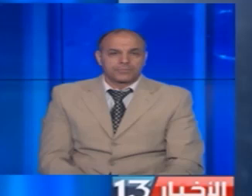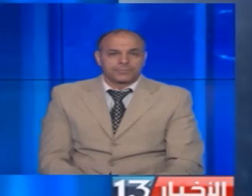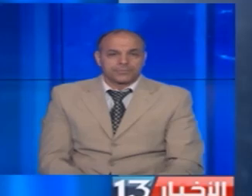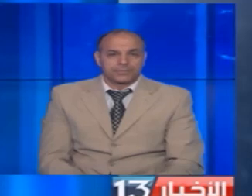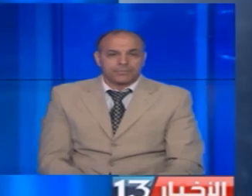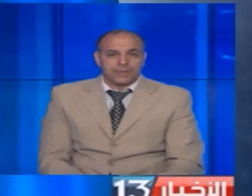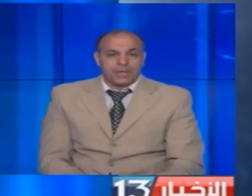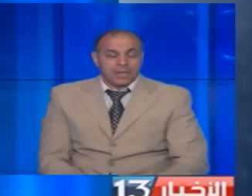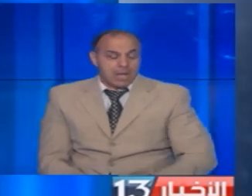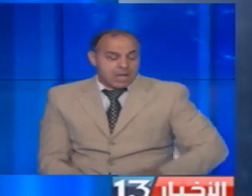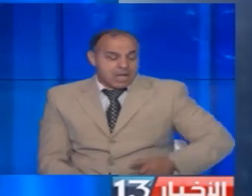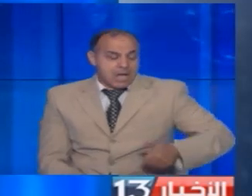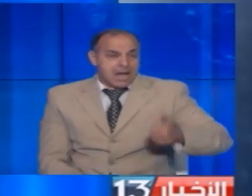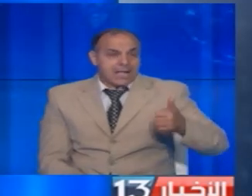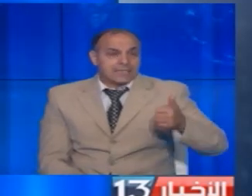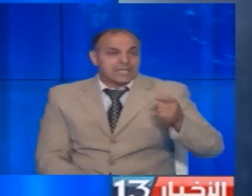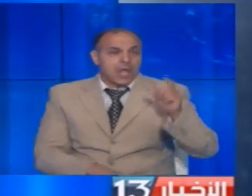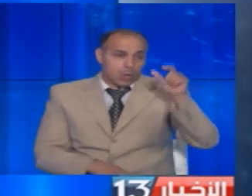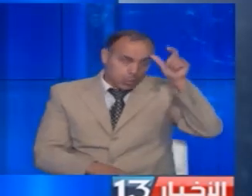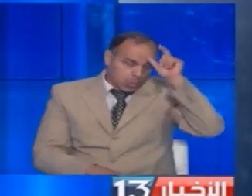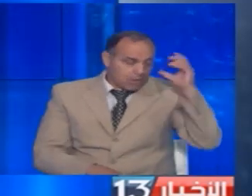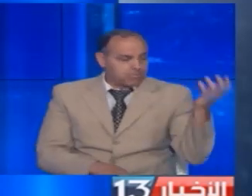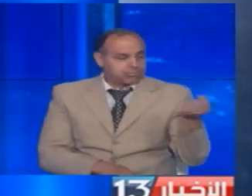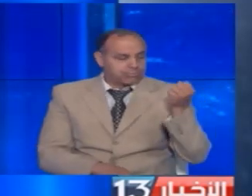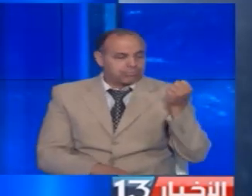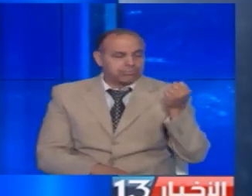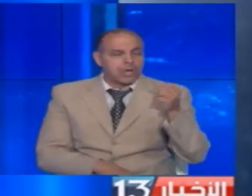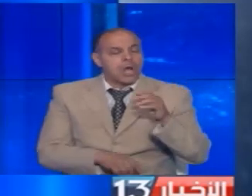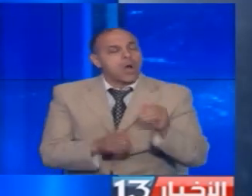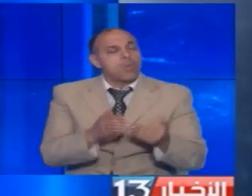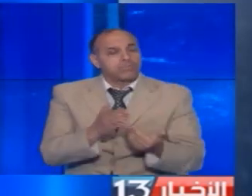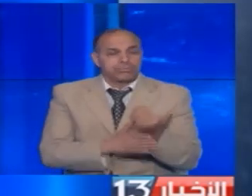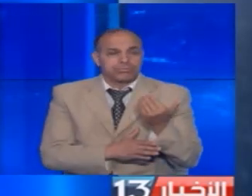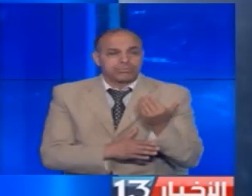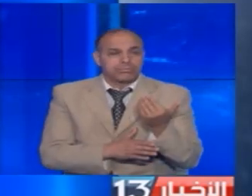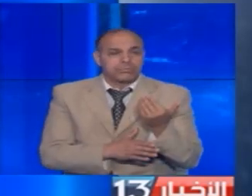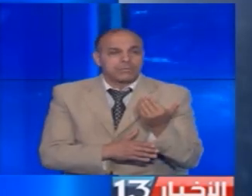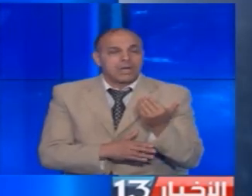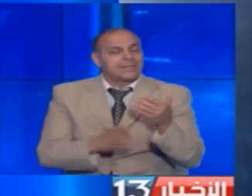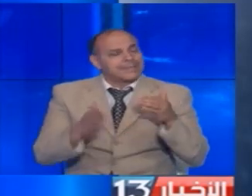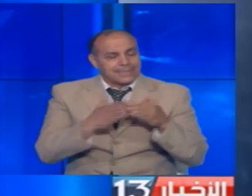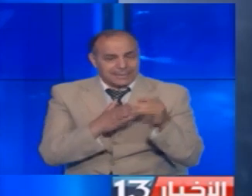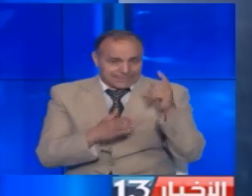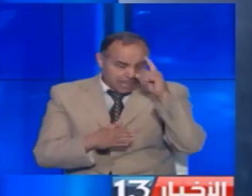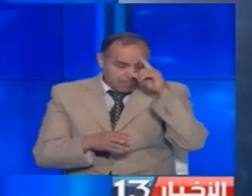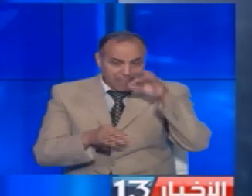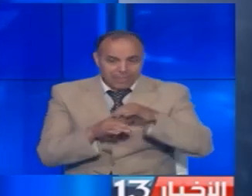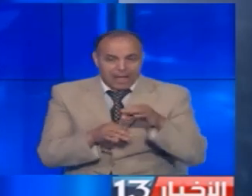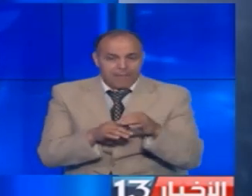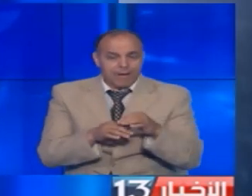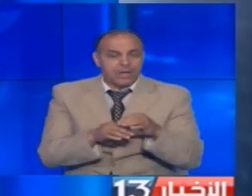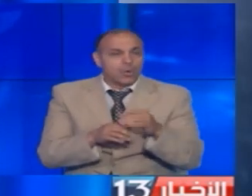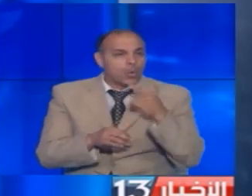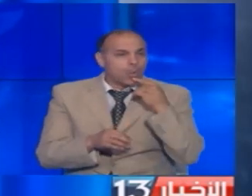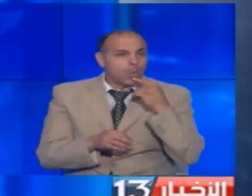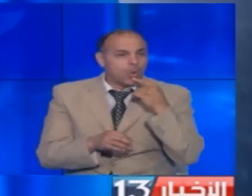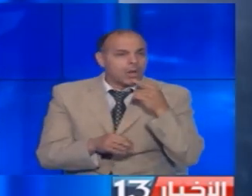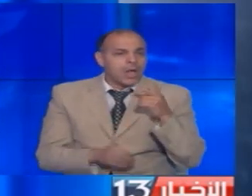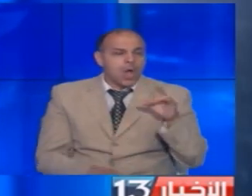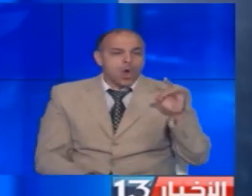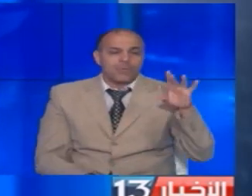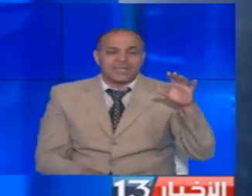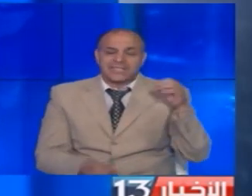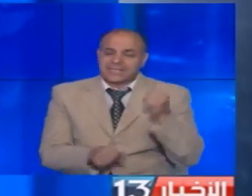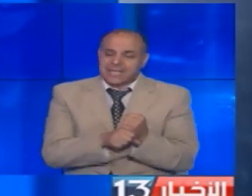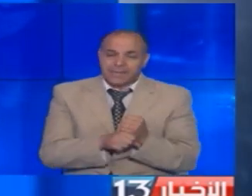فاز الرئيس التركي رجب طيب أردوغان بولاية جديدة في أكبر تحد انتخابي واجهه منذ